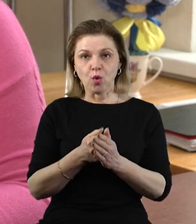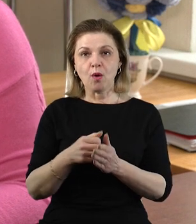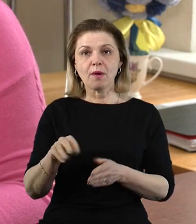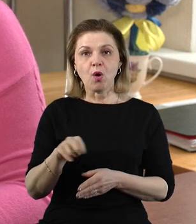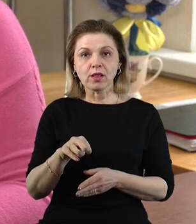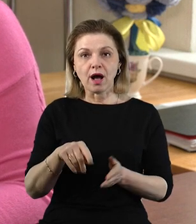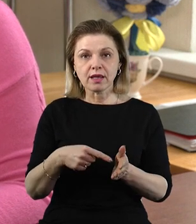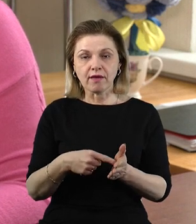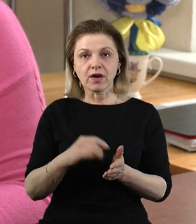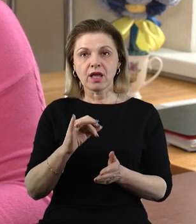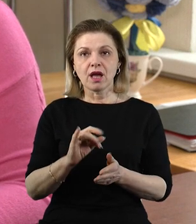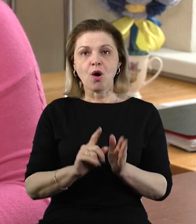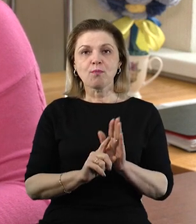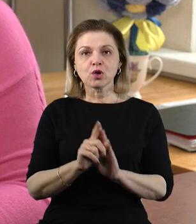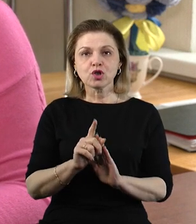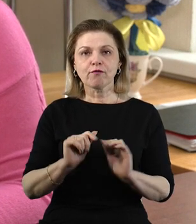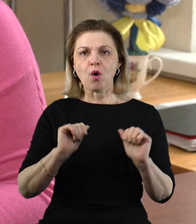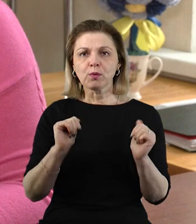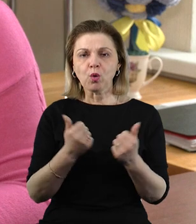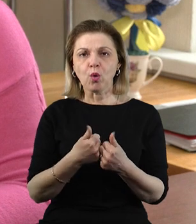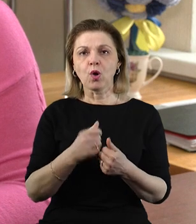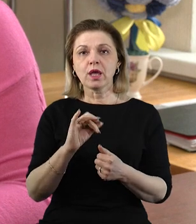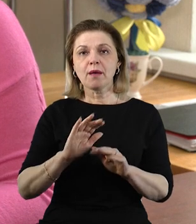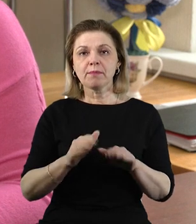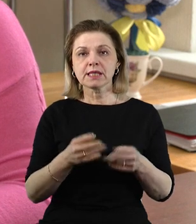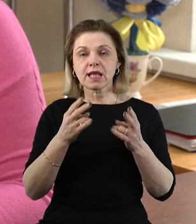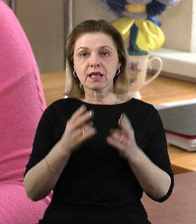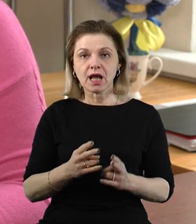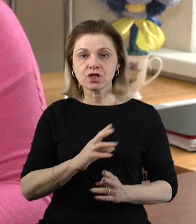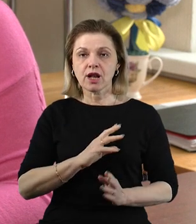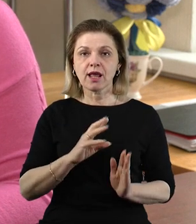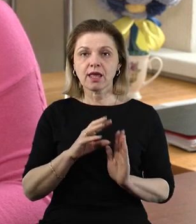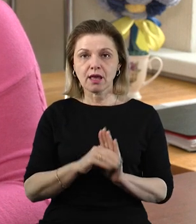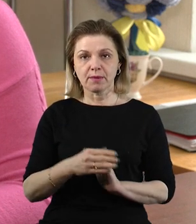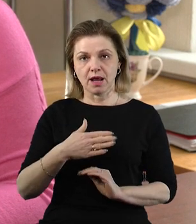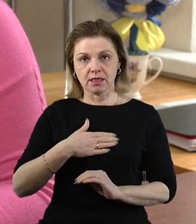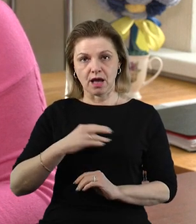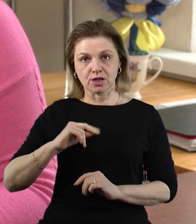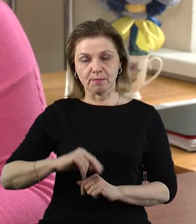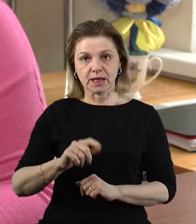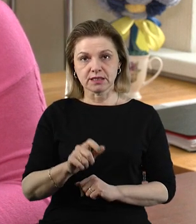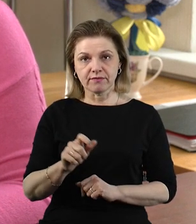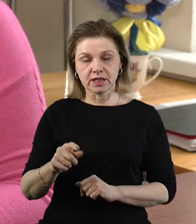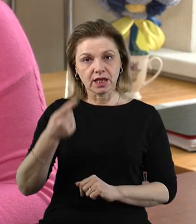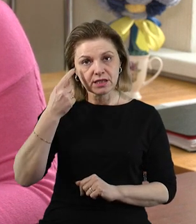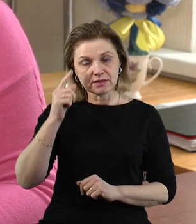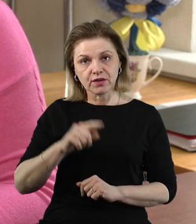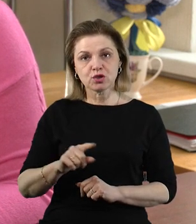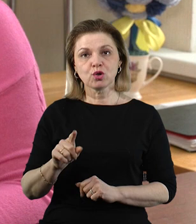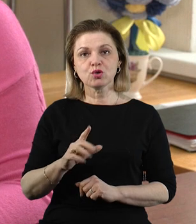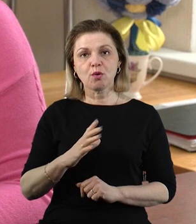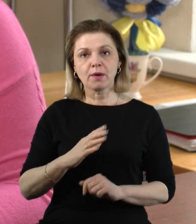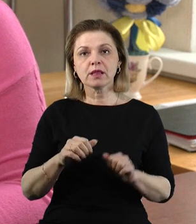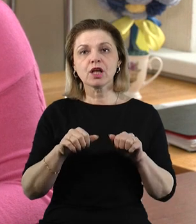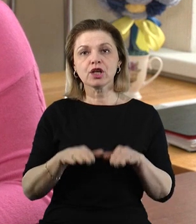Коли почали вони брати в облогу і після трагічної гибелі наших працівників Звісно що було